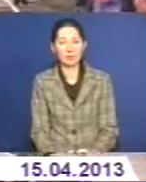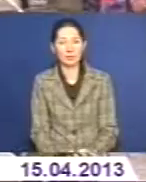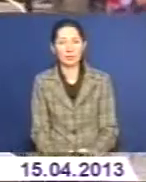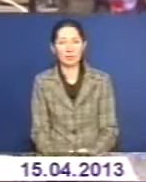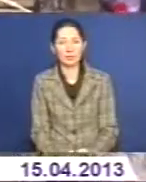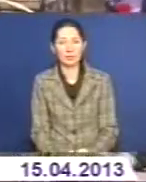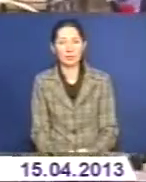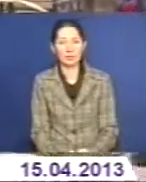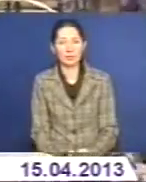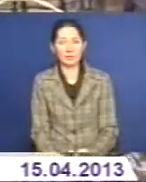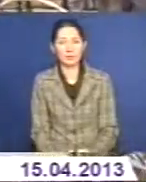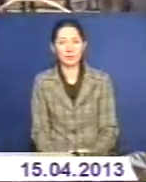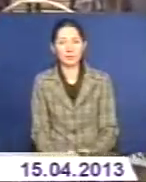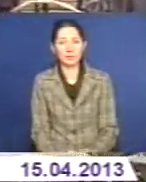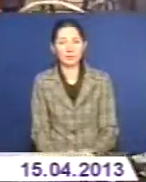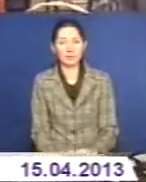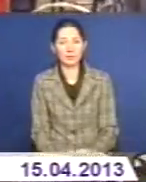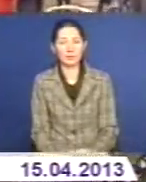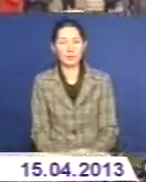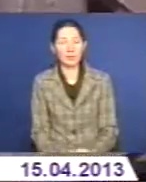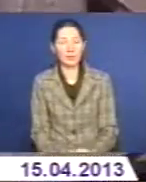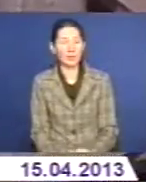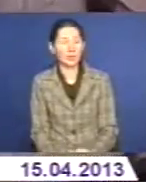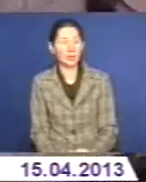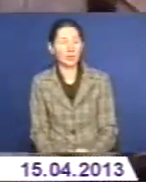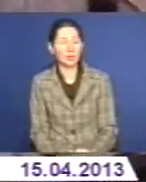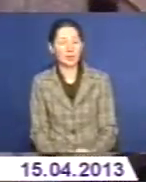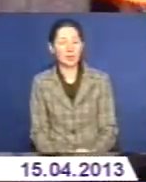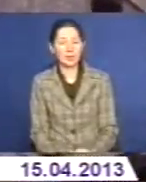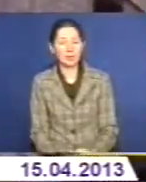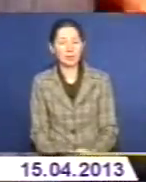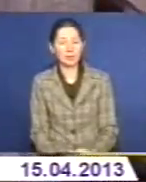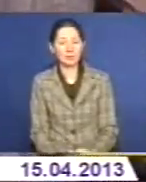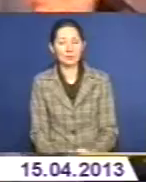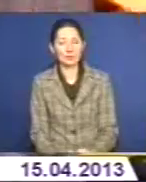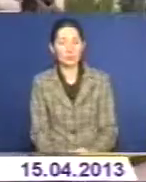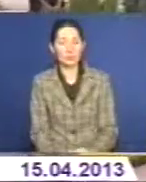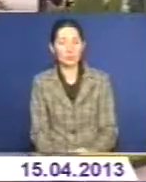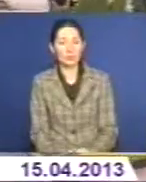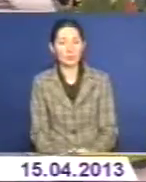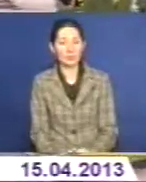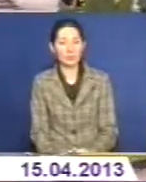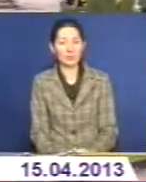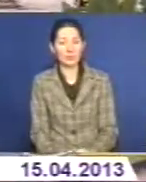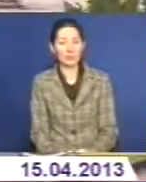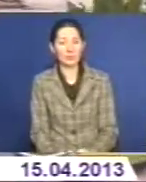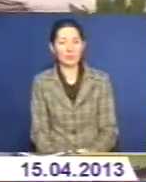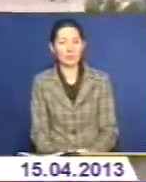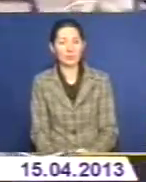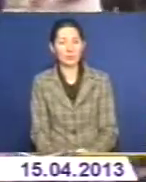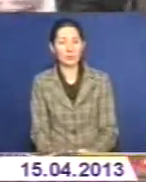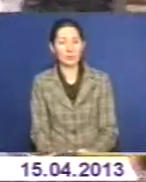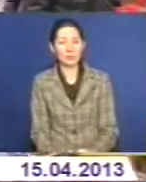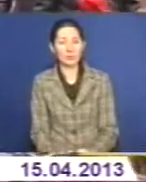У квітні минає 69 років з дня визволення Тернополя від фашистських загарбників. Битва за місто отримала назву «Малого Сталінграду», бо